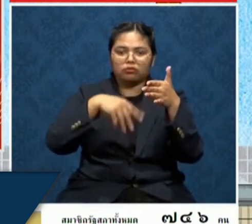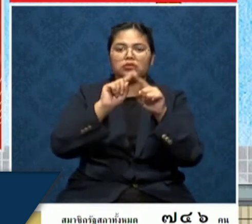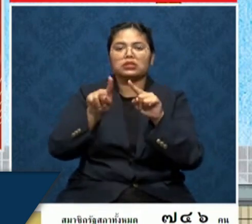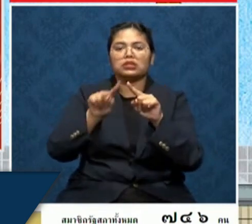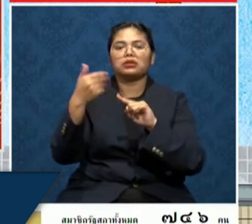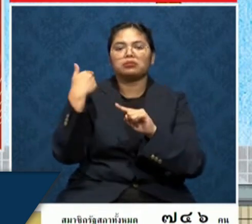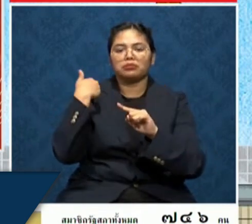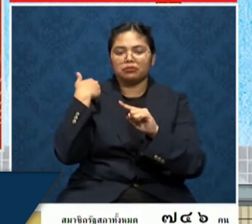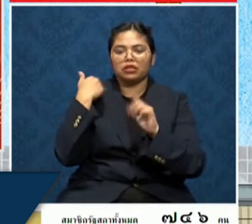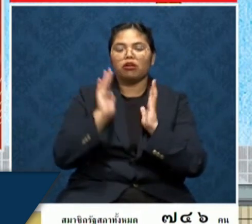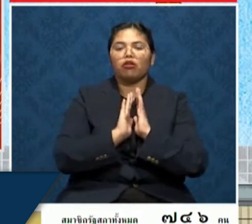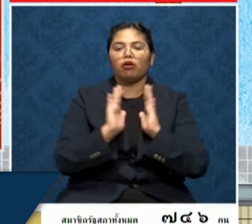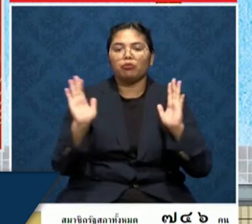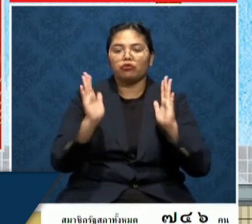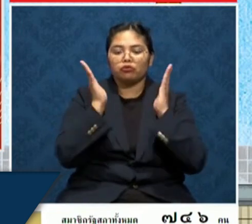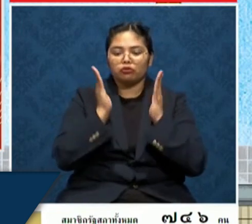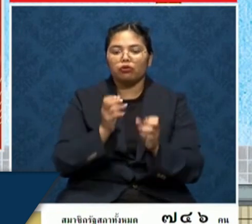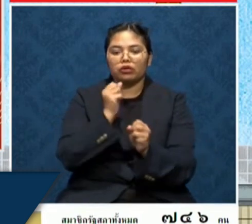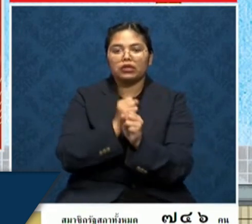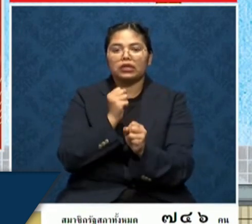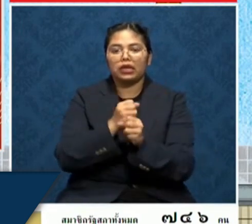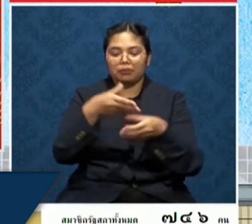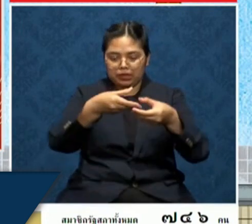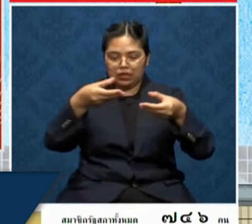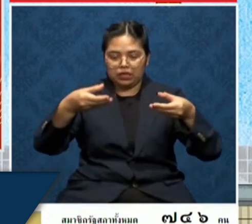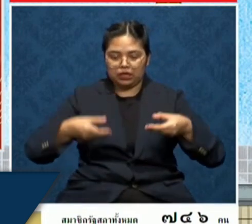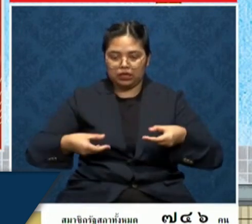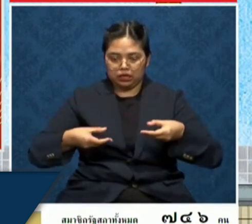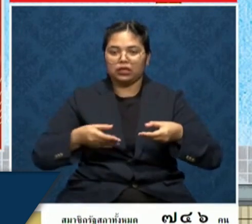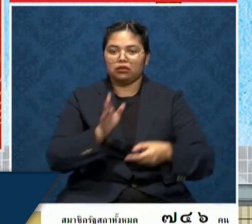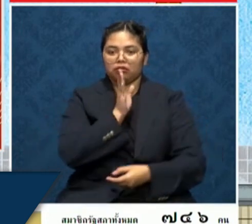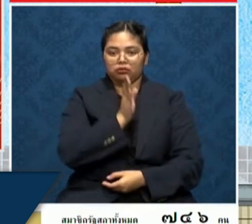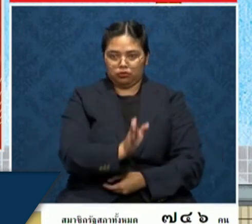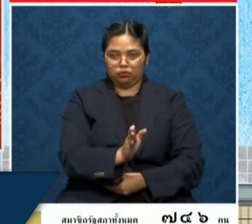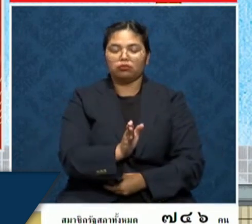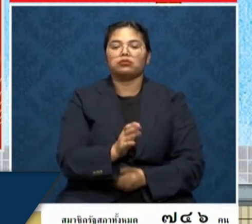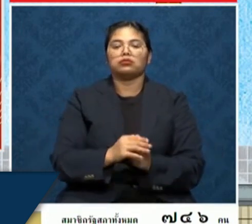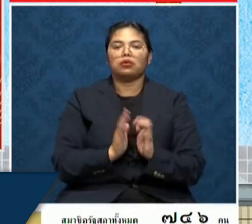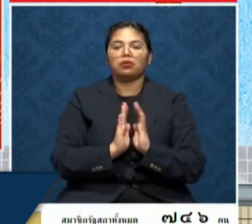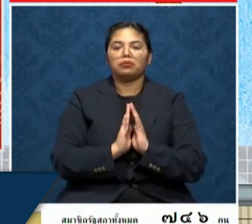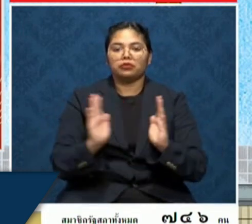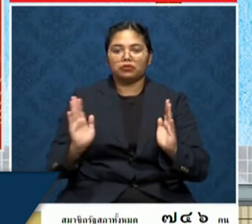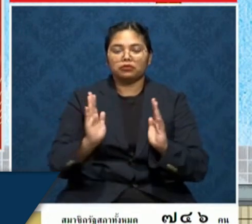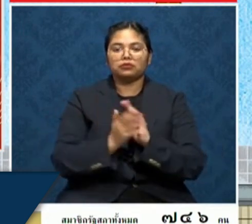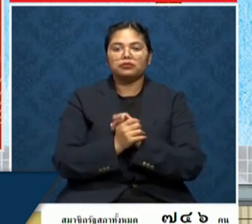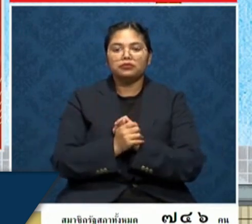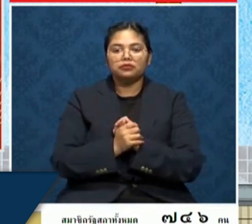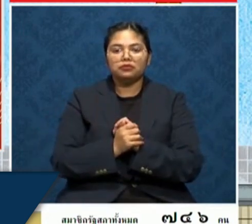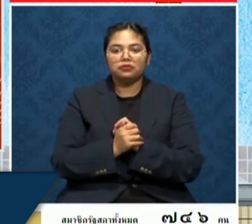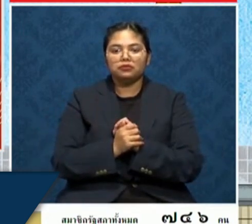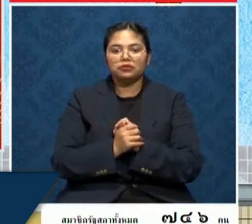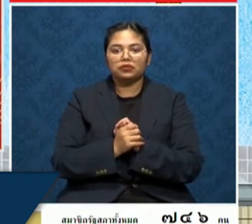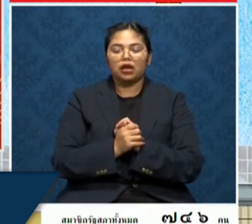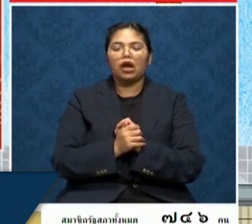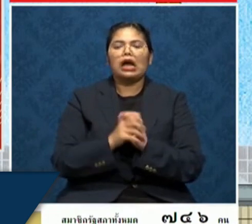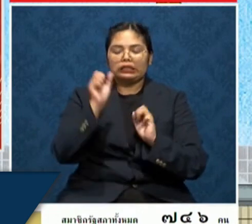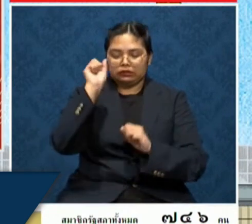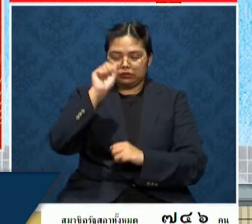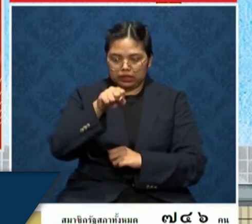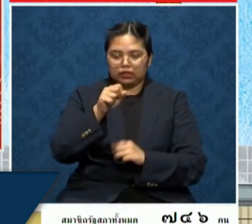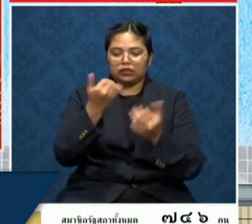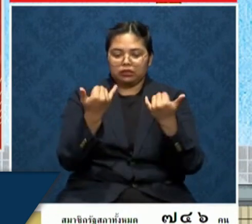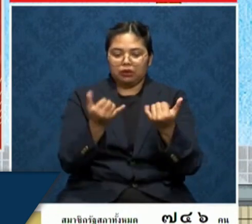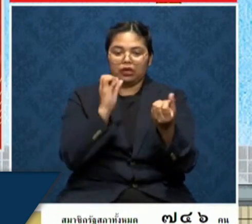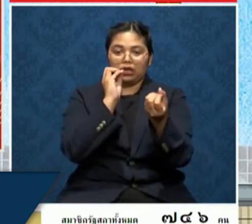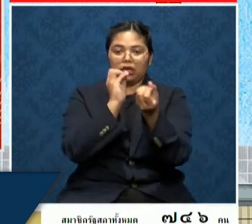ณผู้จัดทำรายงานฉบับนี้ที่ซื่อสัตย์มากๆนะครับแน่นอนผมตระหนักว่าทั้งหมดนี้ส่วนหนึ่งมาจากสถานการณ์โควิดแต่จากสถ